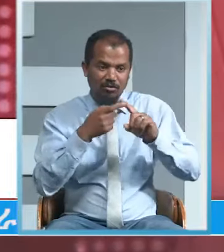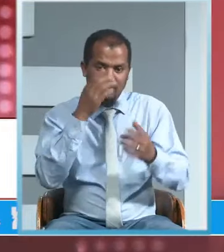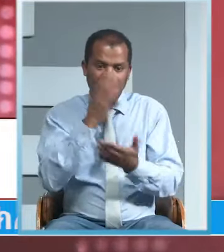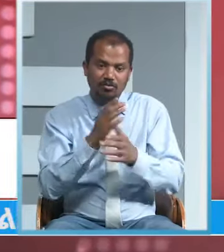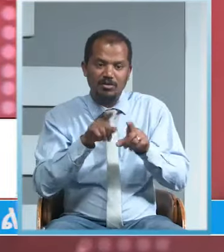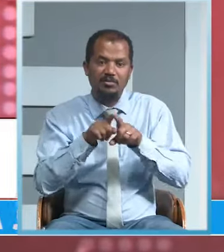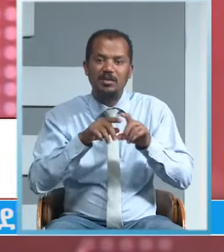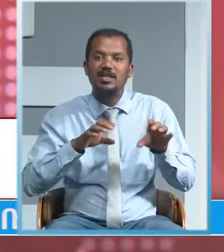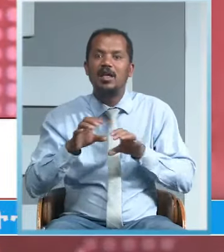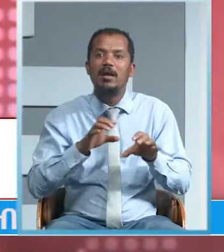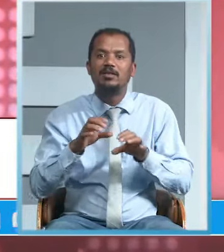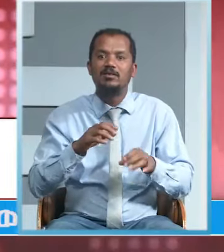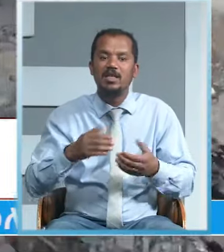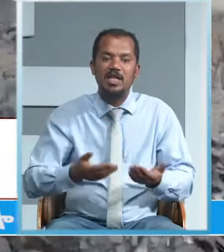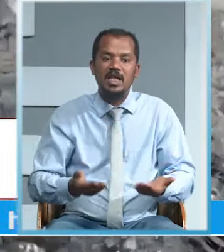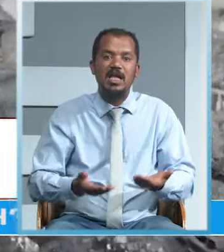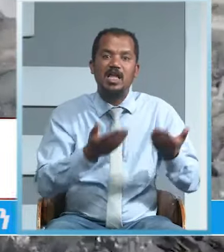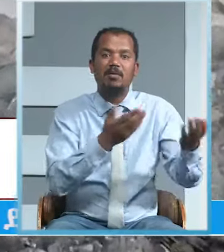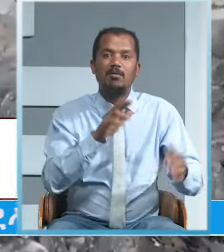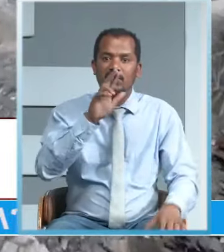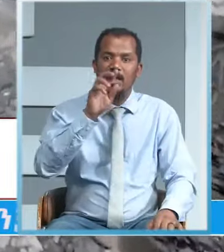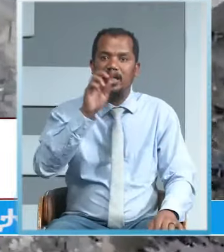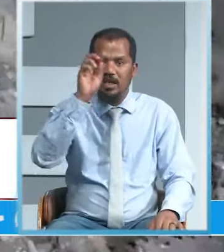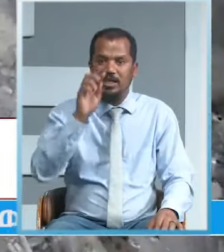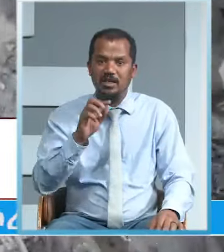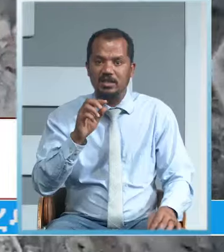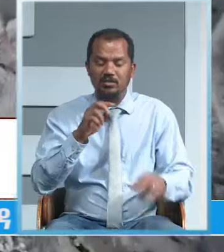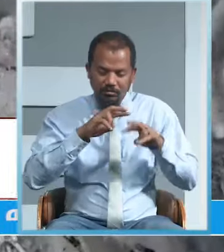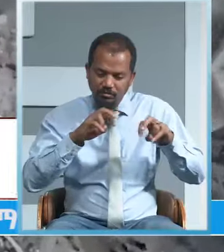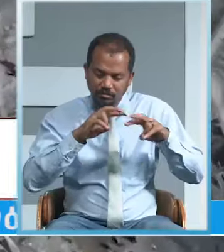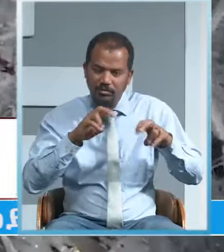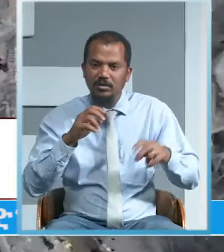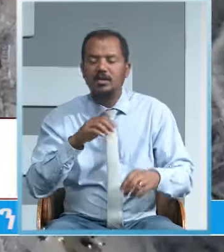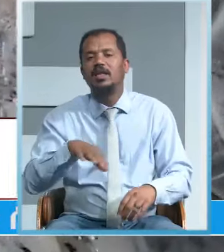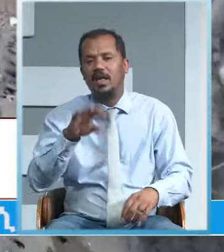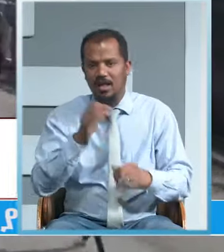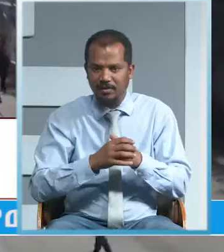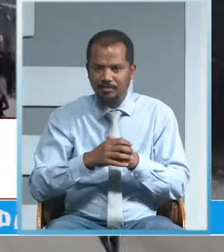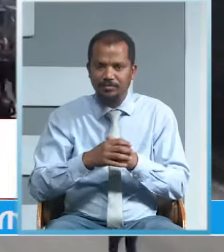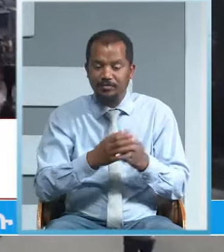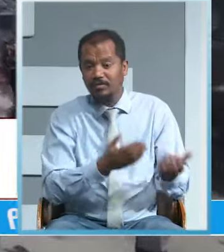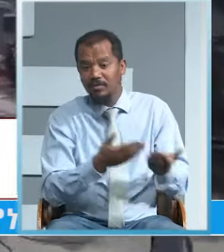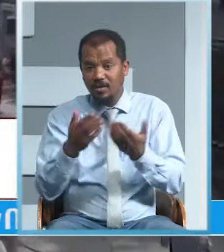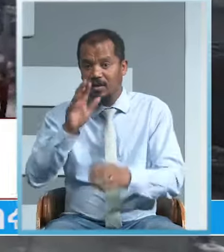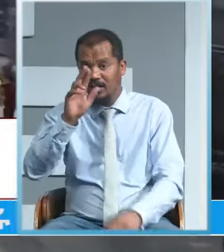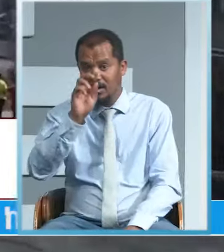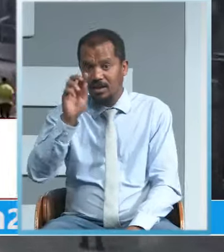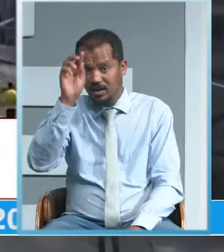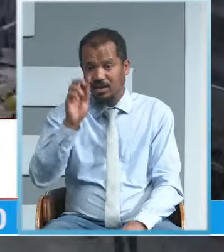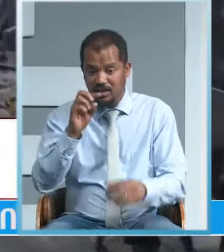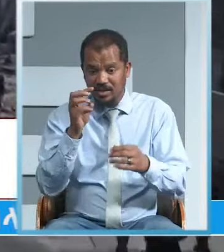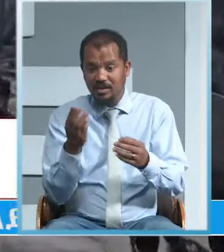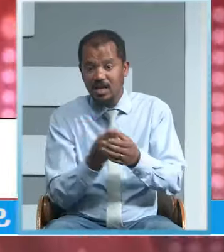ስምምነት ለማድረግ የቀረበውን ረቂቅ ሰነድ እያጤነው ይገኛል። በቀረበው ረቂቅ ሰነድ